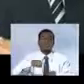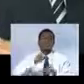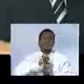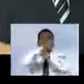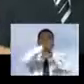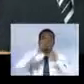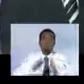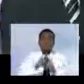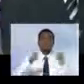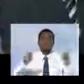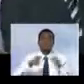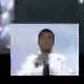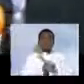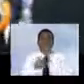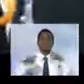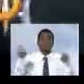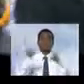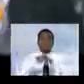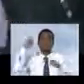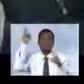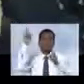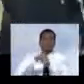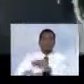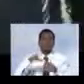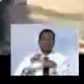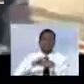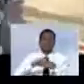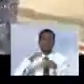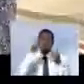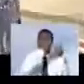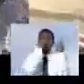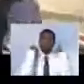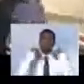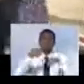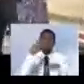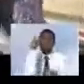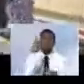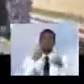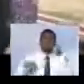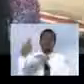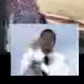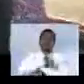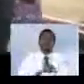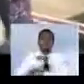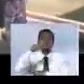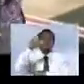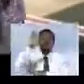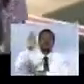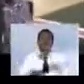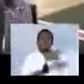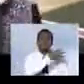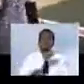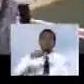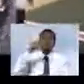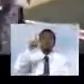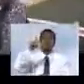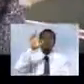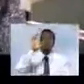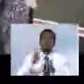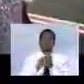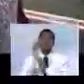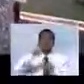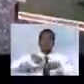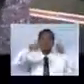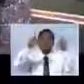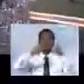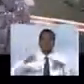ces grands pays. Aussi, le rendez-vous de Durban pendant deux jours, c'est-à-dire les 26 et 27 mars 2013, va permettre aux